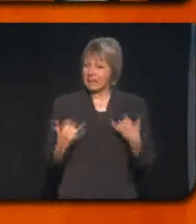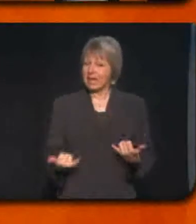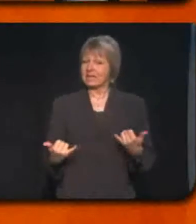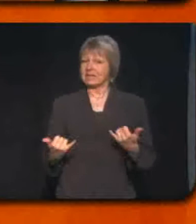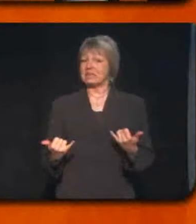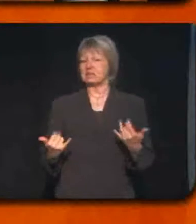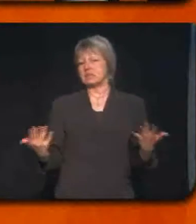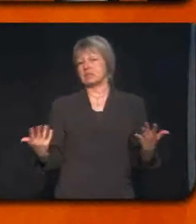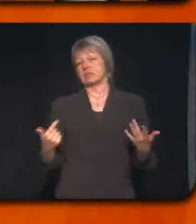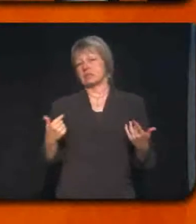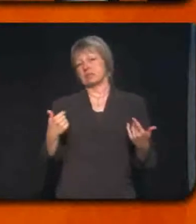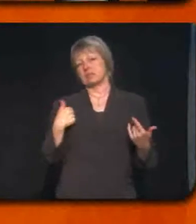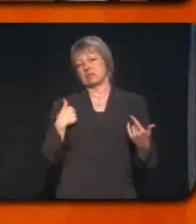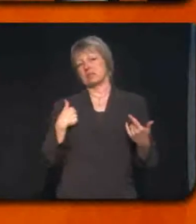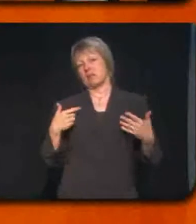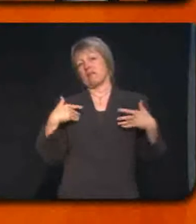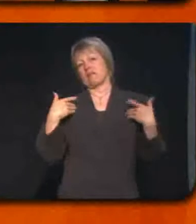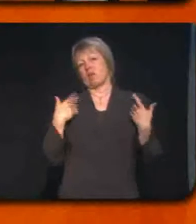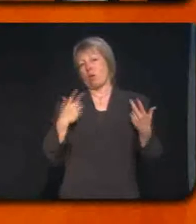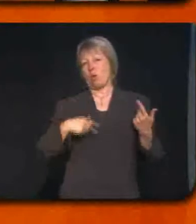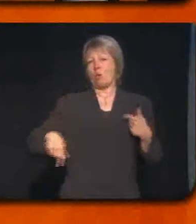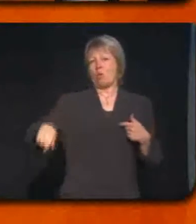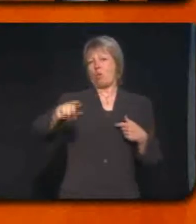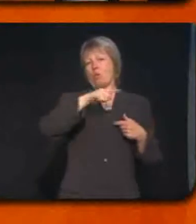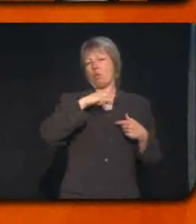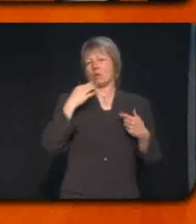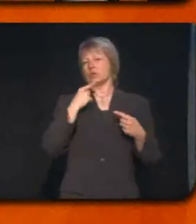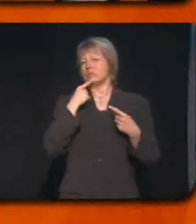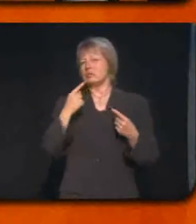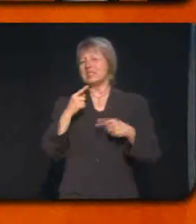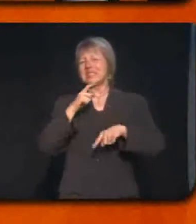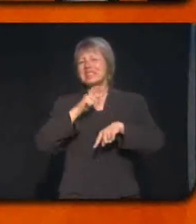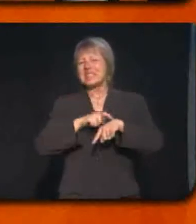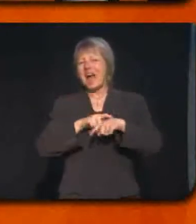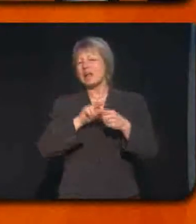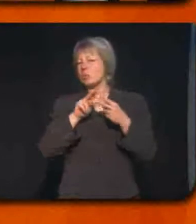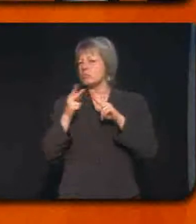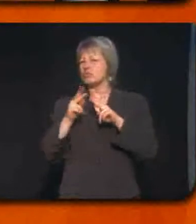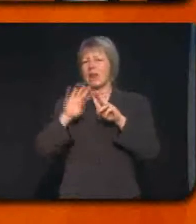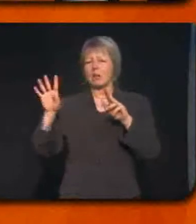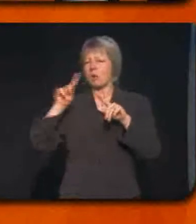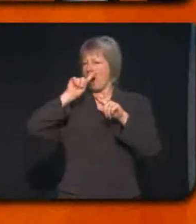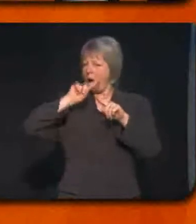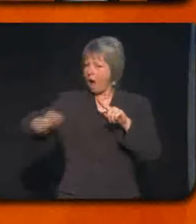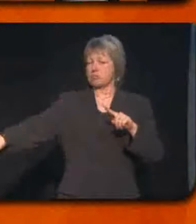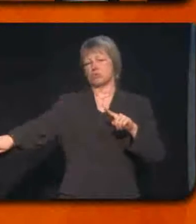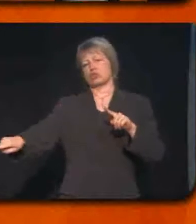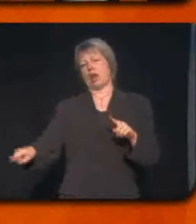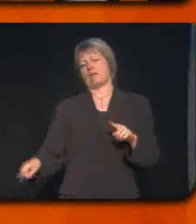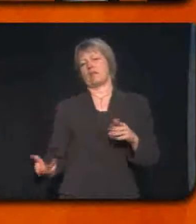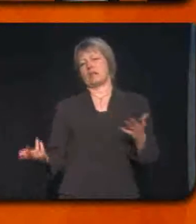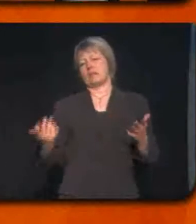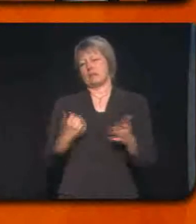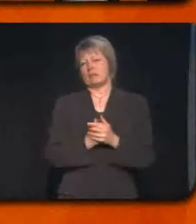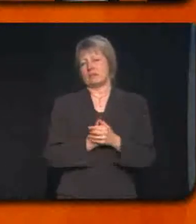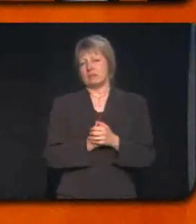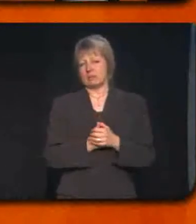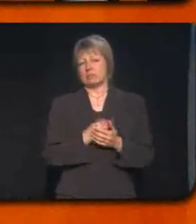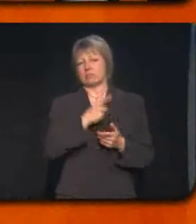würde ich mich freuen wenn wir uns dafür einsetzen dass wir diese unsägliche Zeitumstellung abschaffen und dafür sorgen